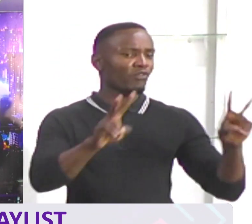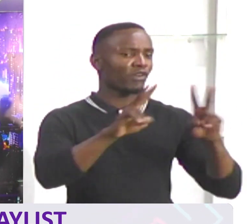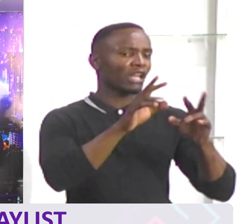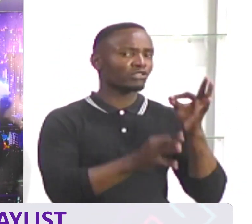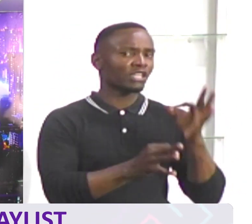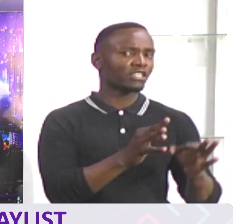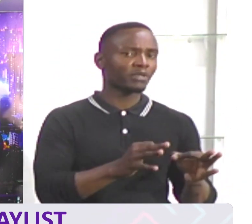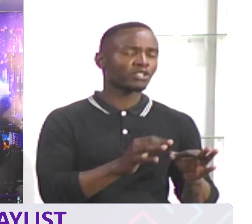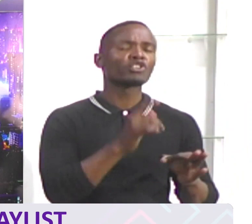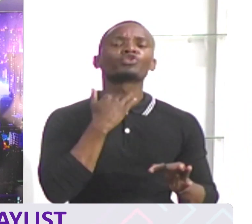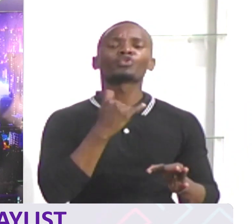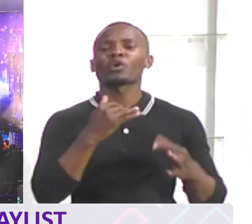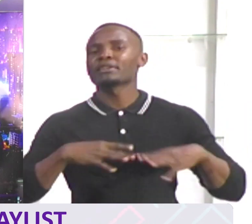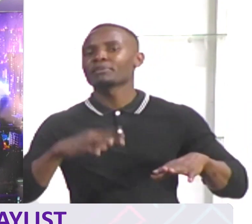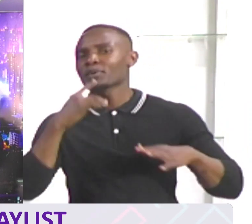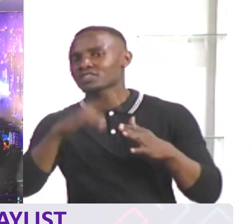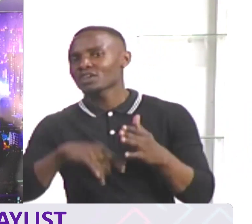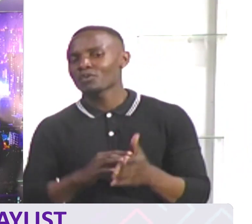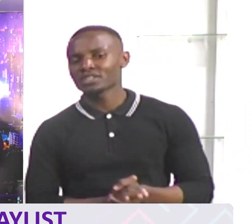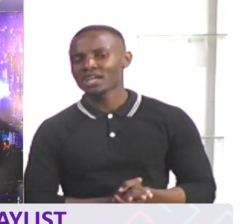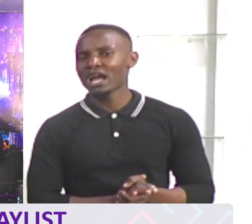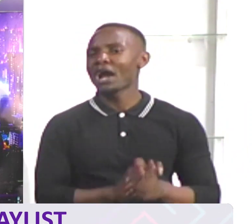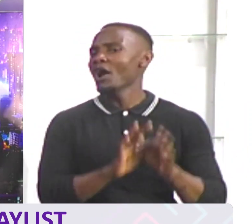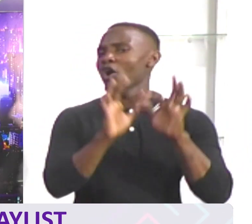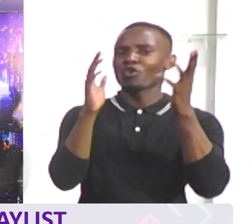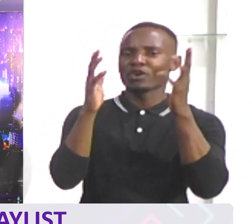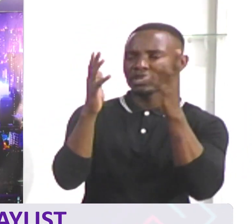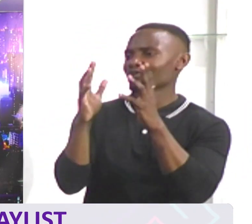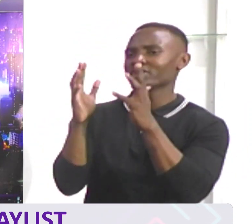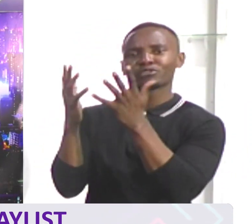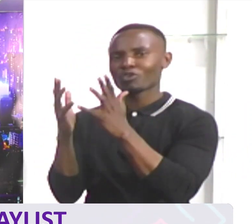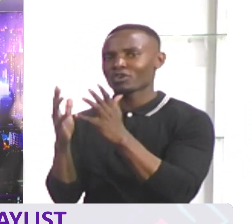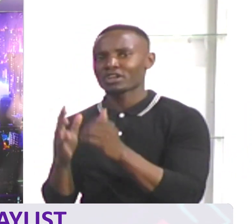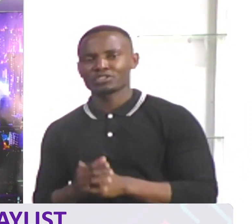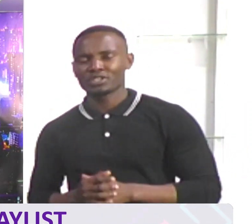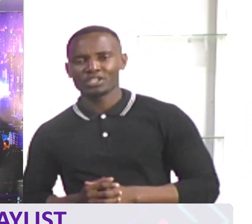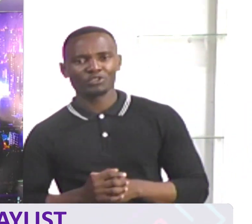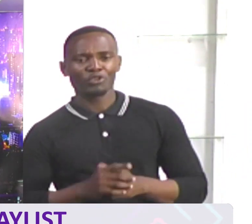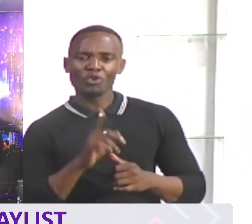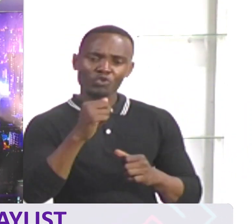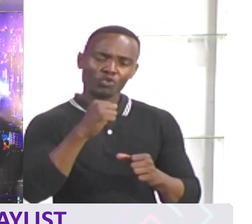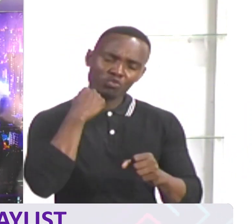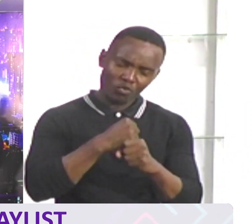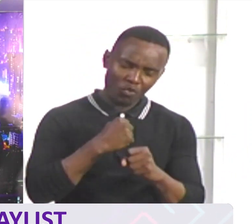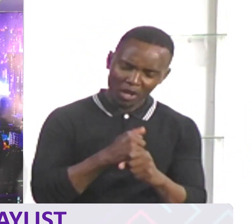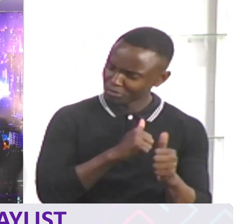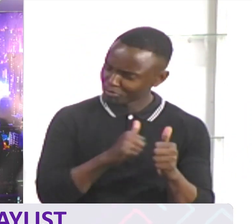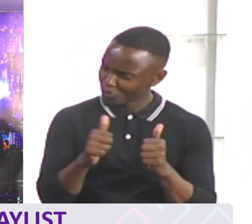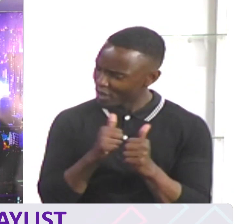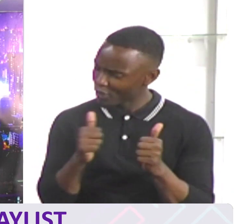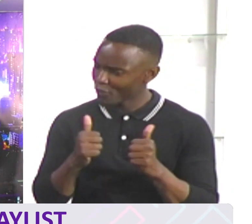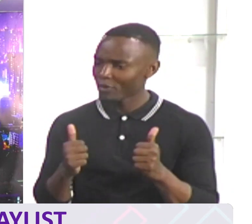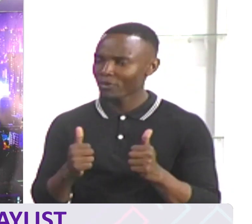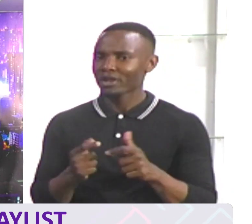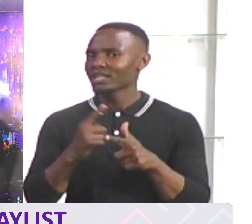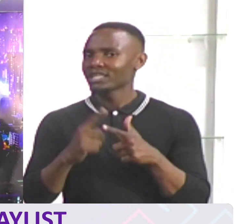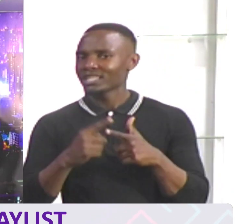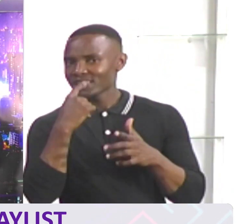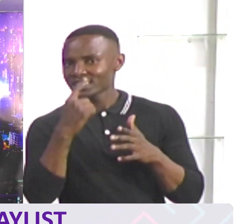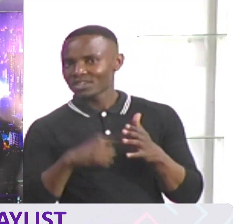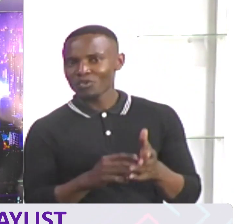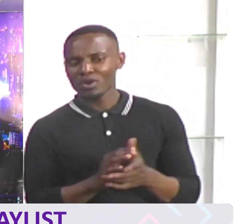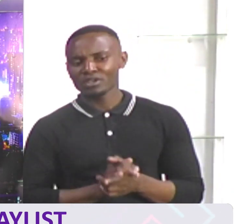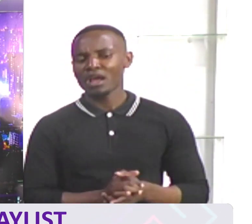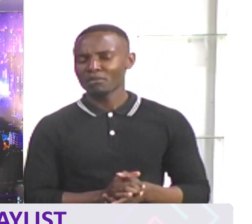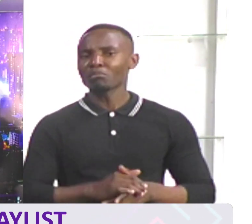uambe ufanye kazi safi ati ndo atuna set safi sasa ila tano unichafulia steps za time nikwambia tu ah mtu wangu.